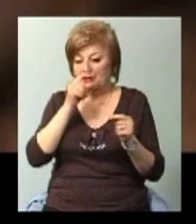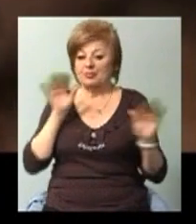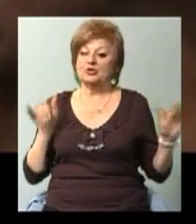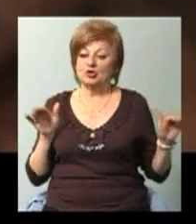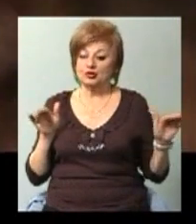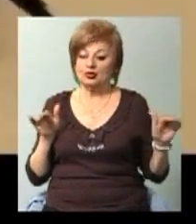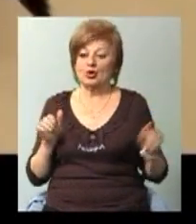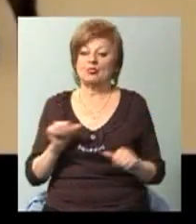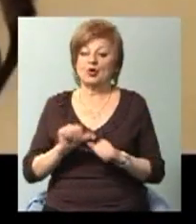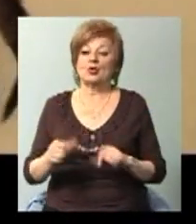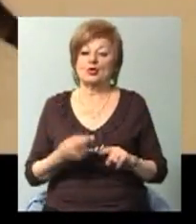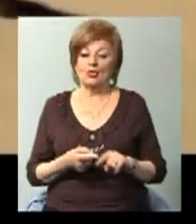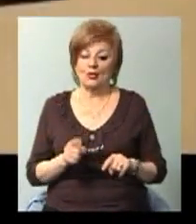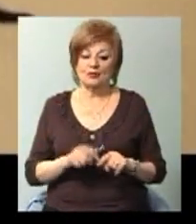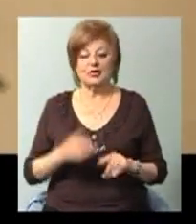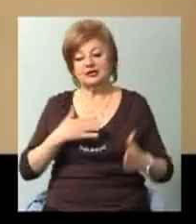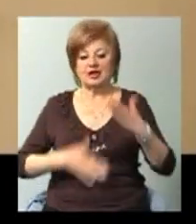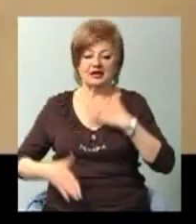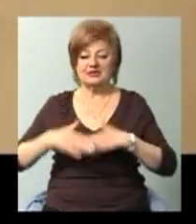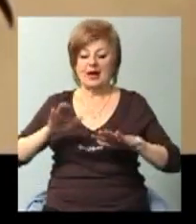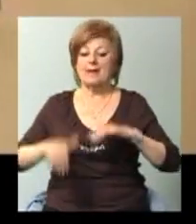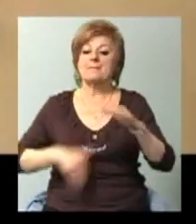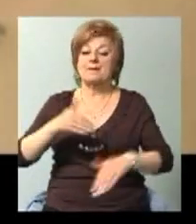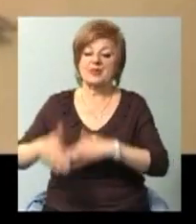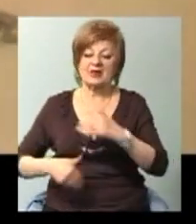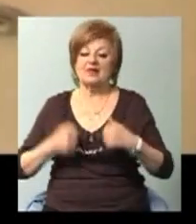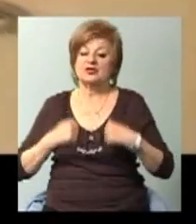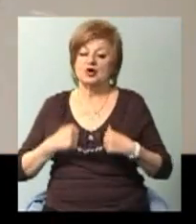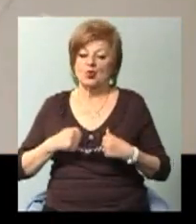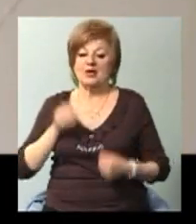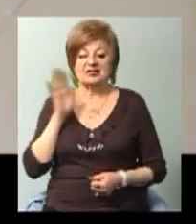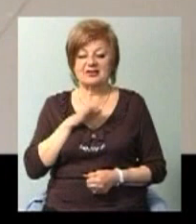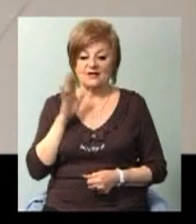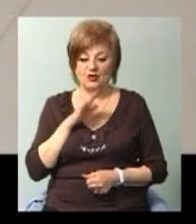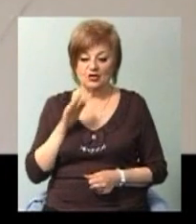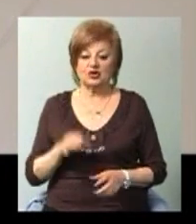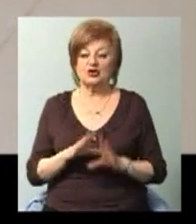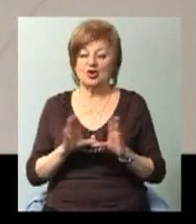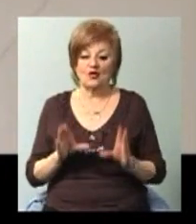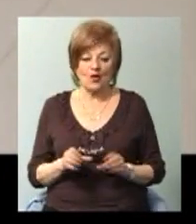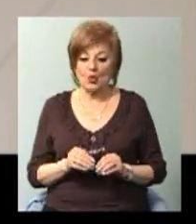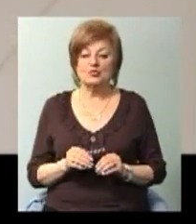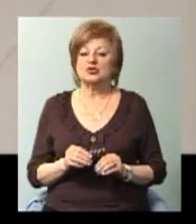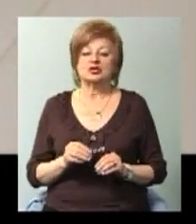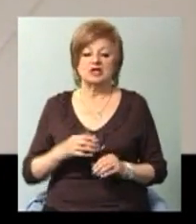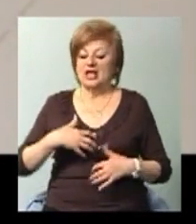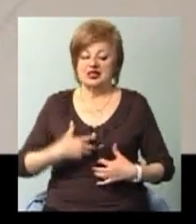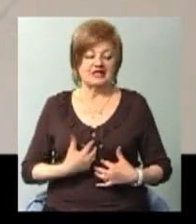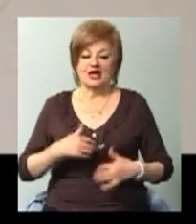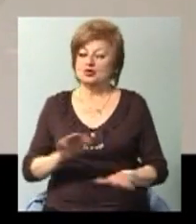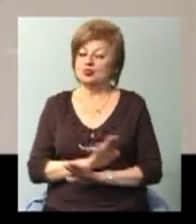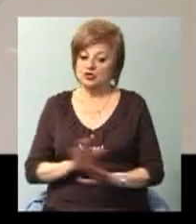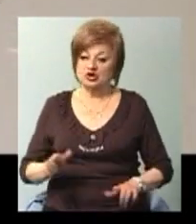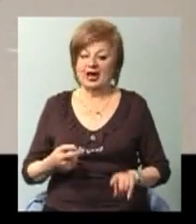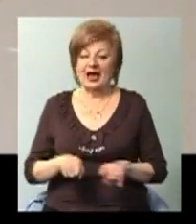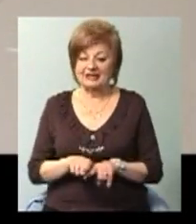Крім того, ця тваринка із задоволенням плаває і купається у воді. Поруч із нею ніколи не засумуєш. А ще